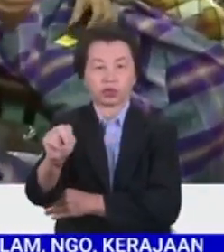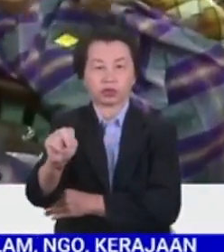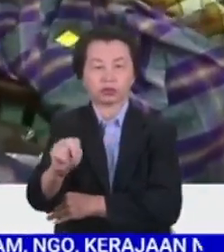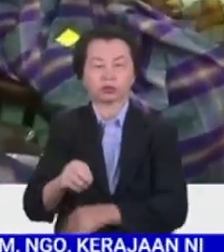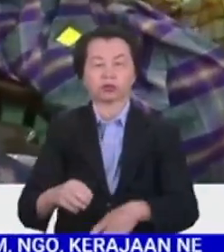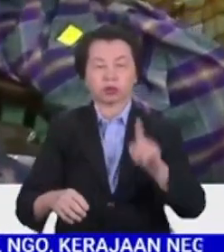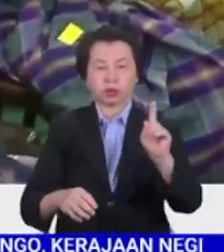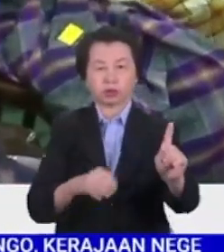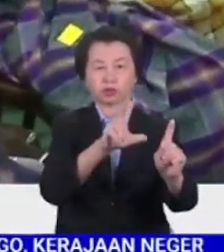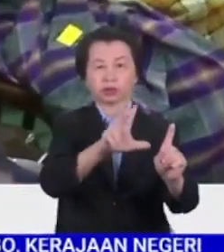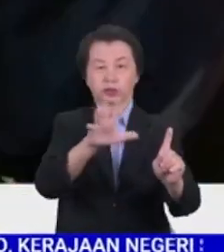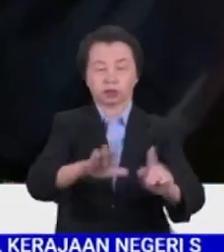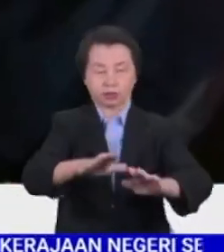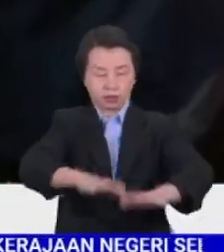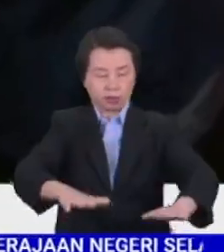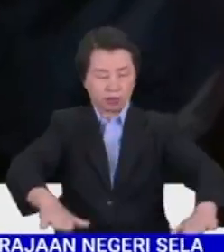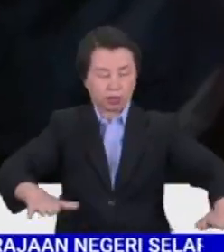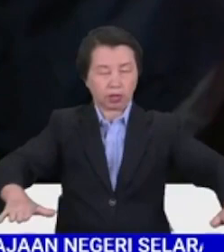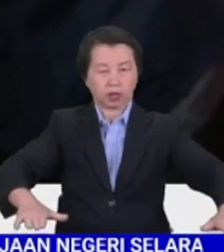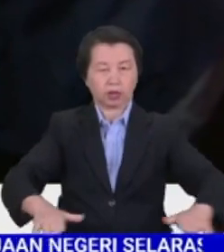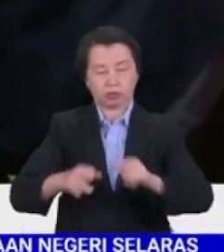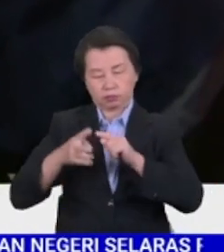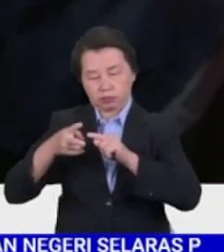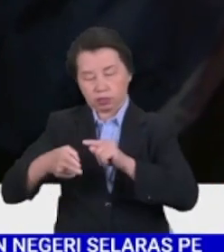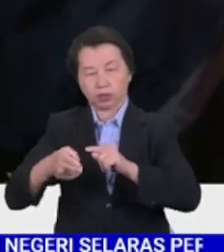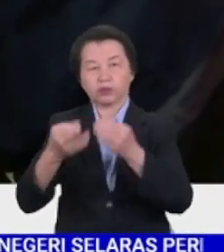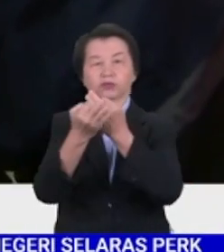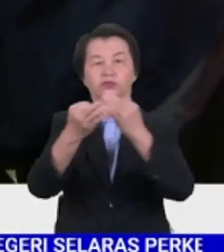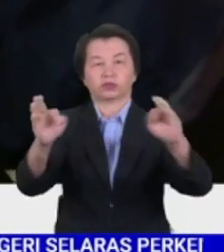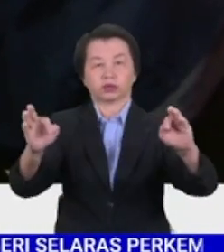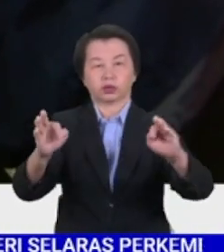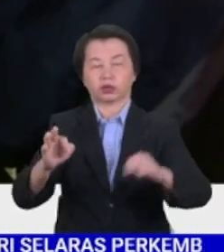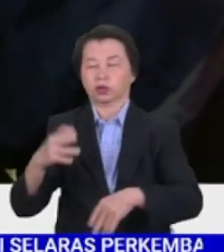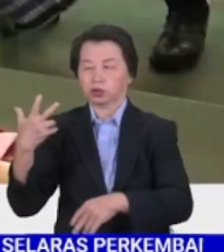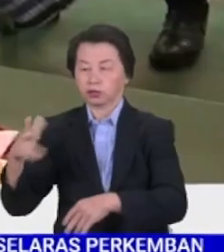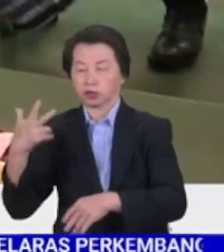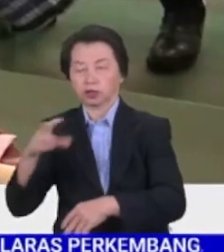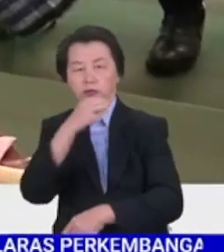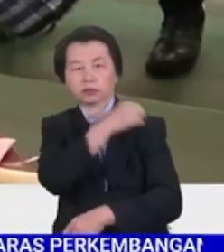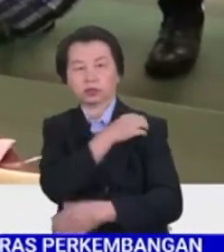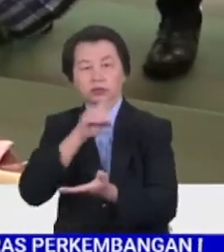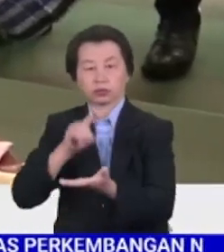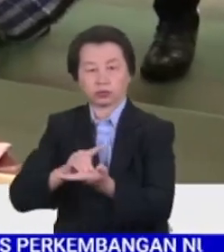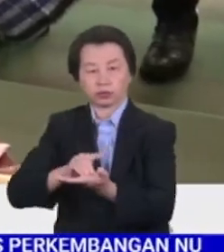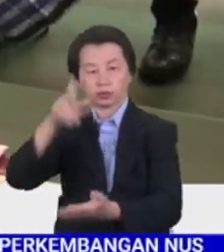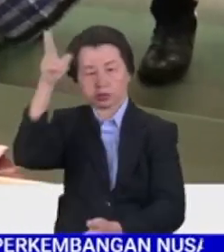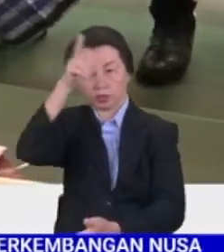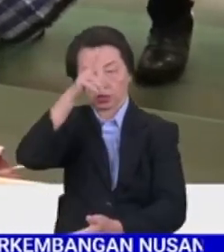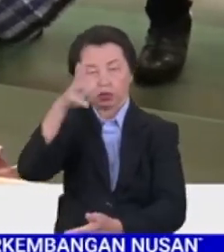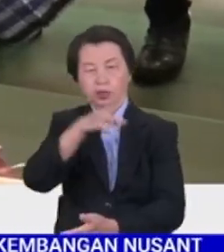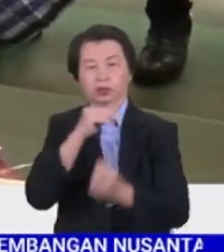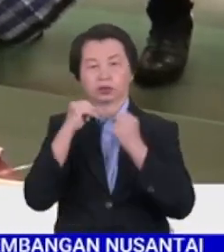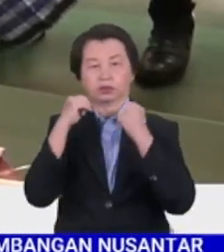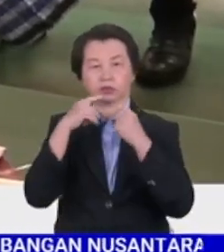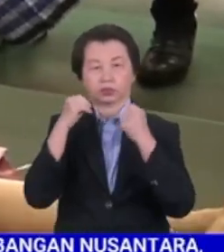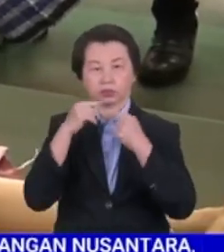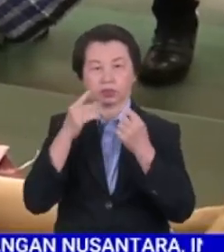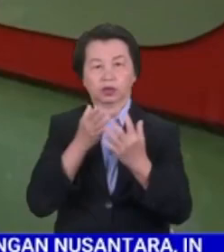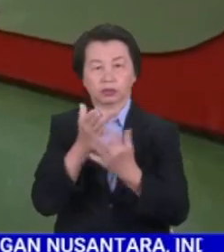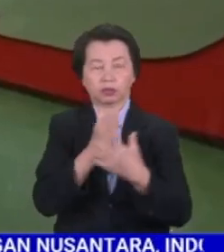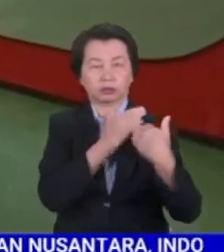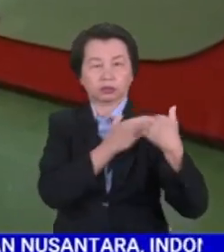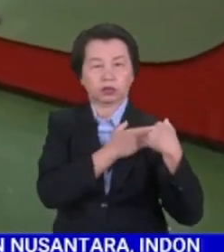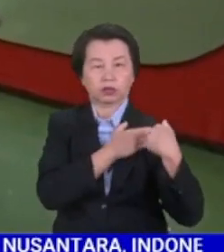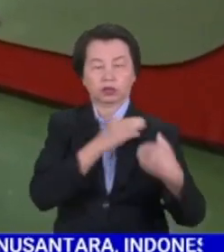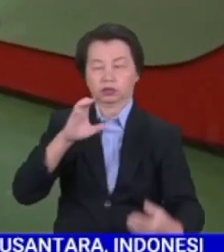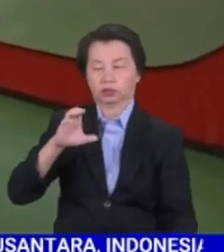ini, 135 kanak-kanak dikatankan secara percuma oleh 13 pegawai perubatan kerajaan dan swasta melalui